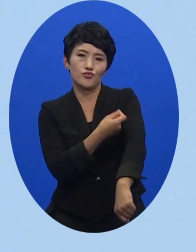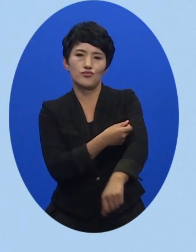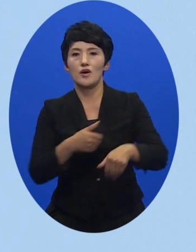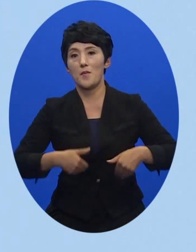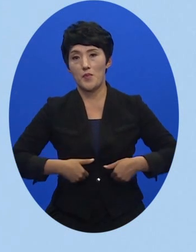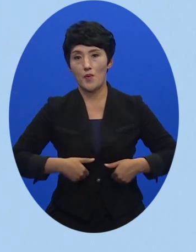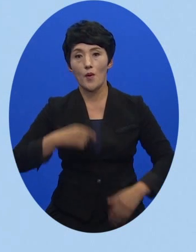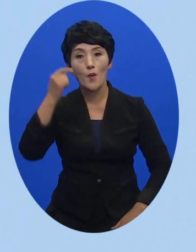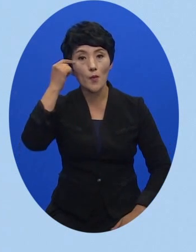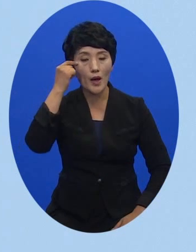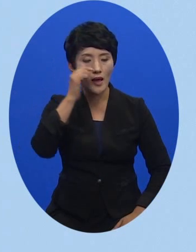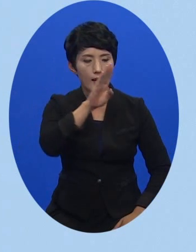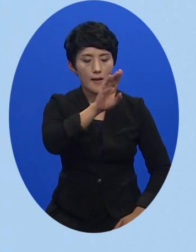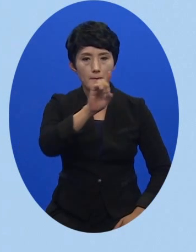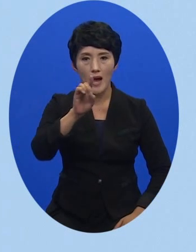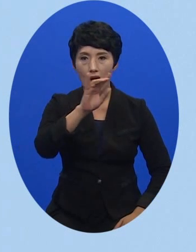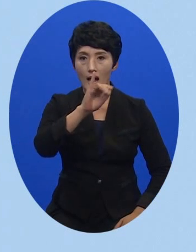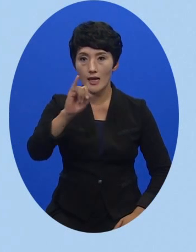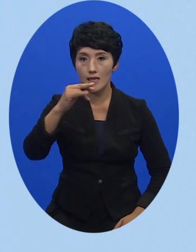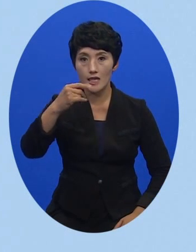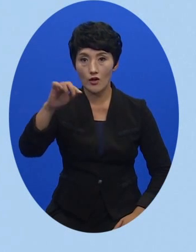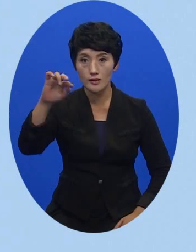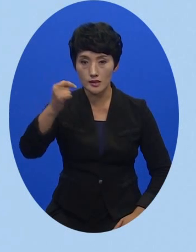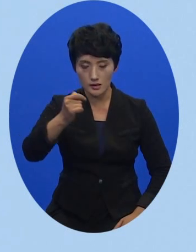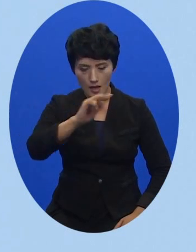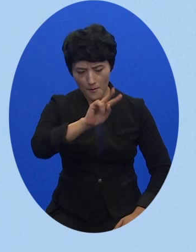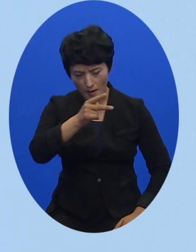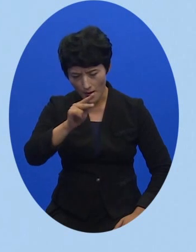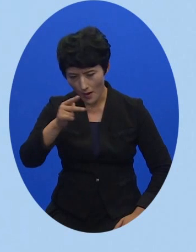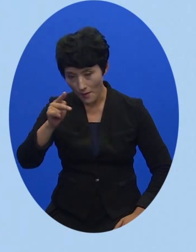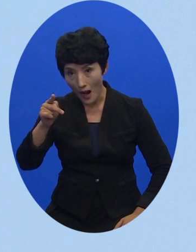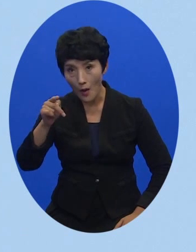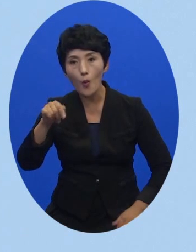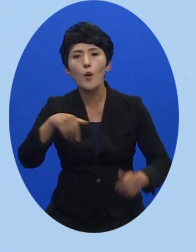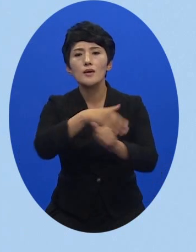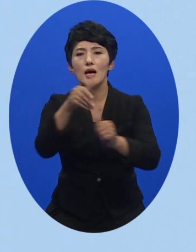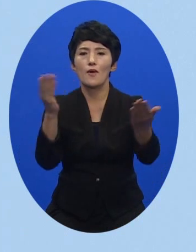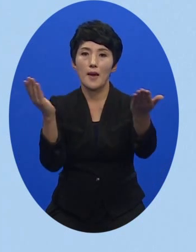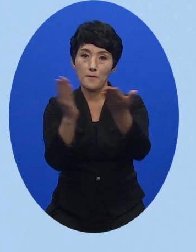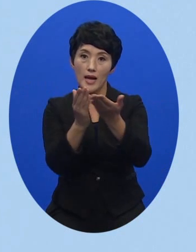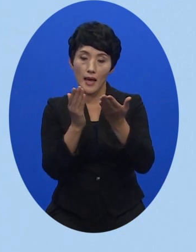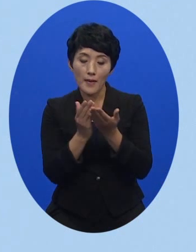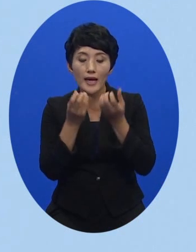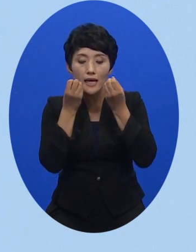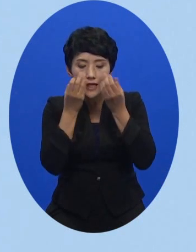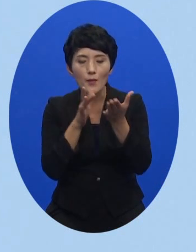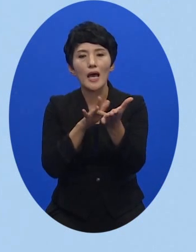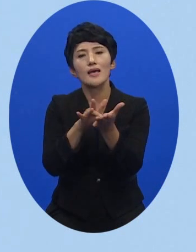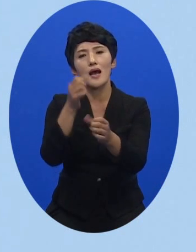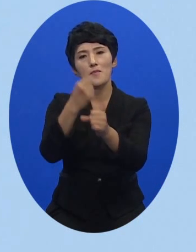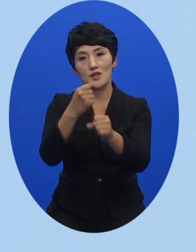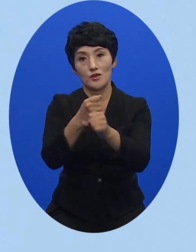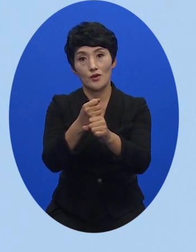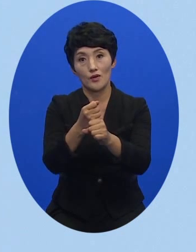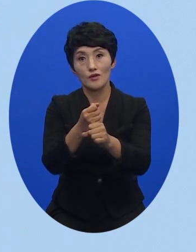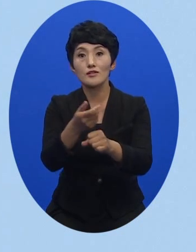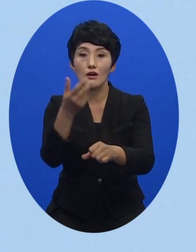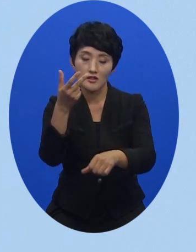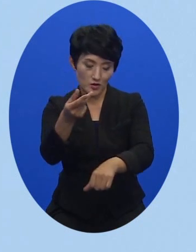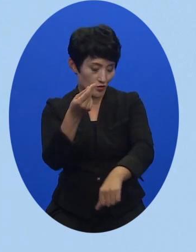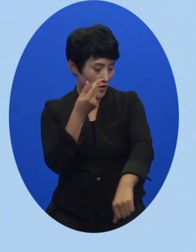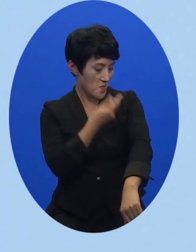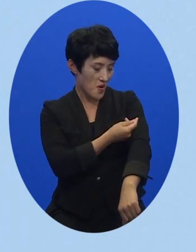프렌즈 바이러스가 지속적인 변이를 통해 변하기 때문에 새로운 형태에 맞춰 개발된 접종이 효과적입니다